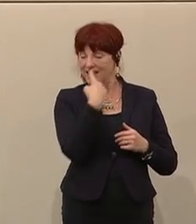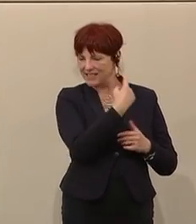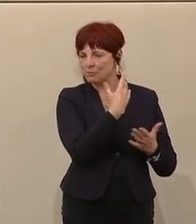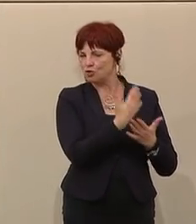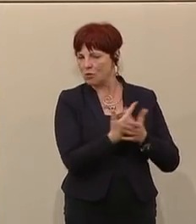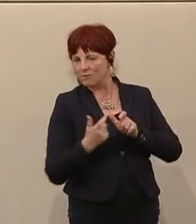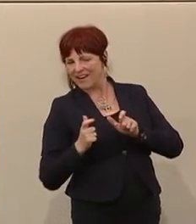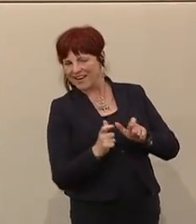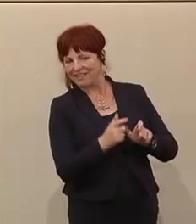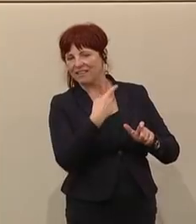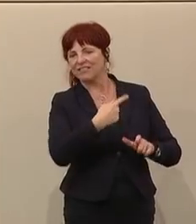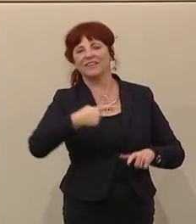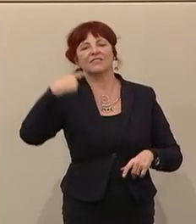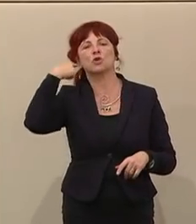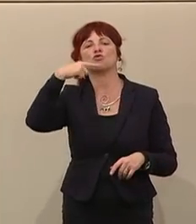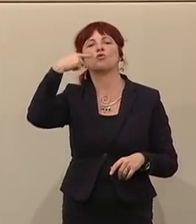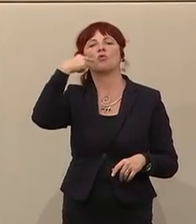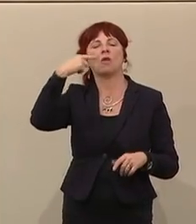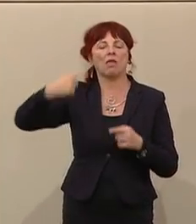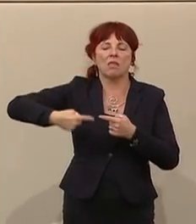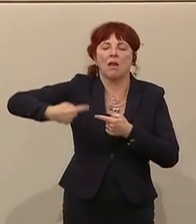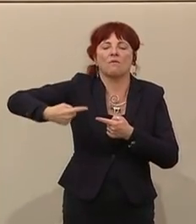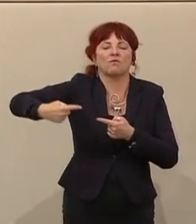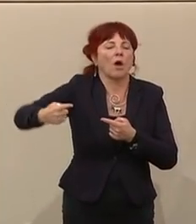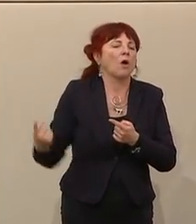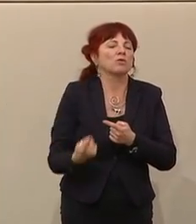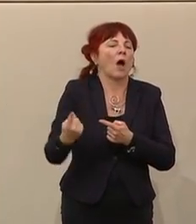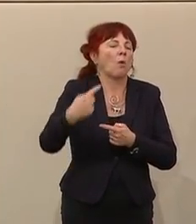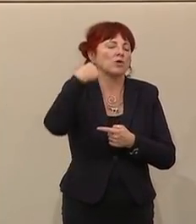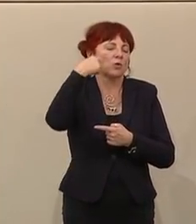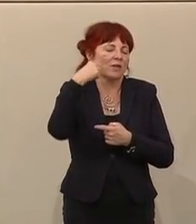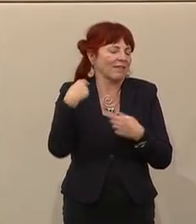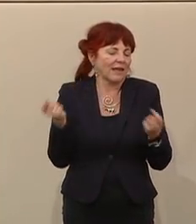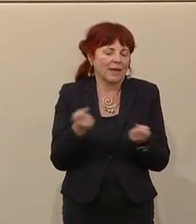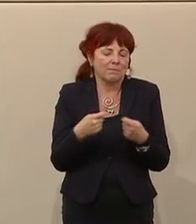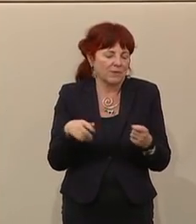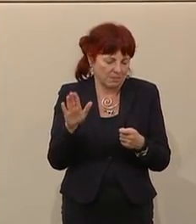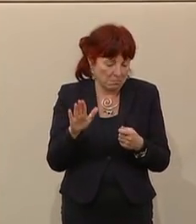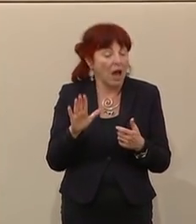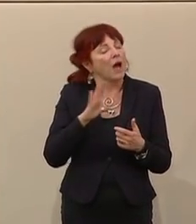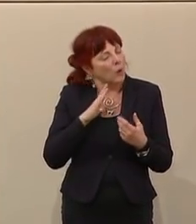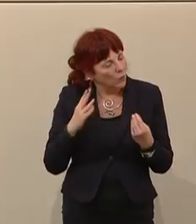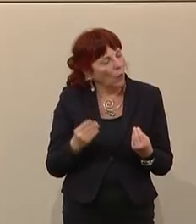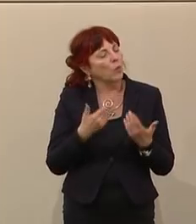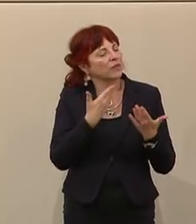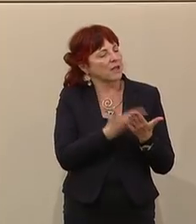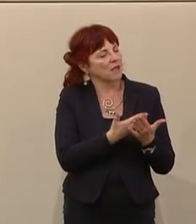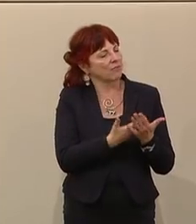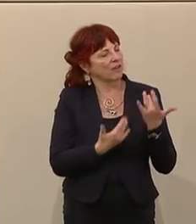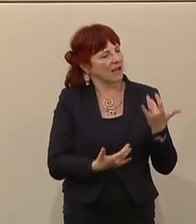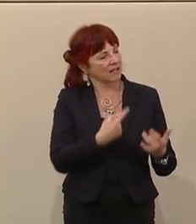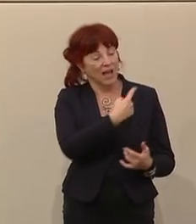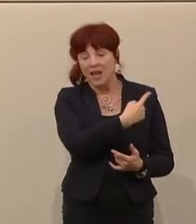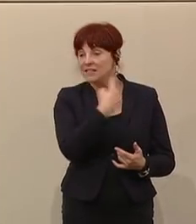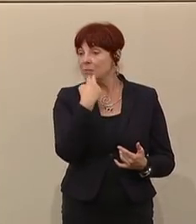gibt. Sie werden Ihre Gründe gehabt haben dazu. Offenkundig versuchen Sie hier mit Riesenschritten ins Guinness-Buch